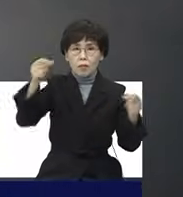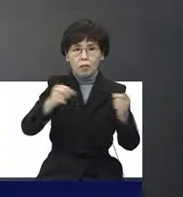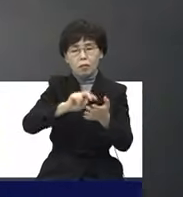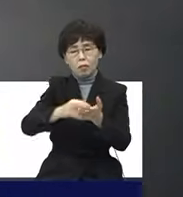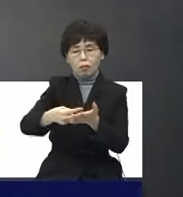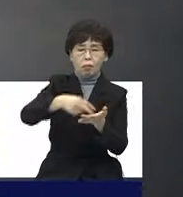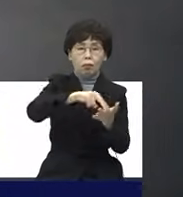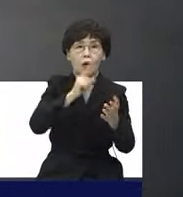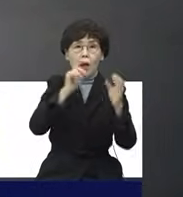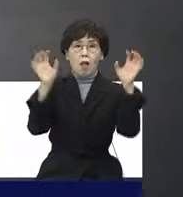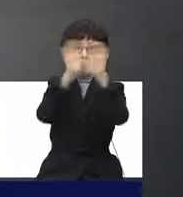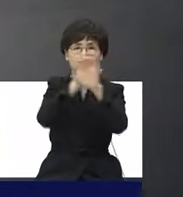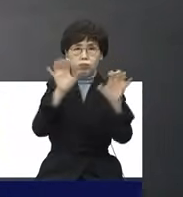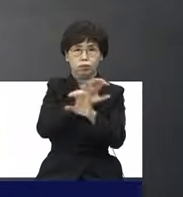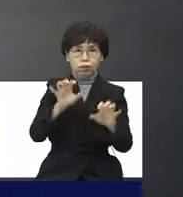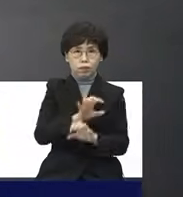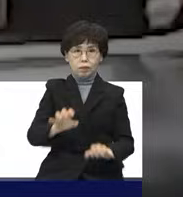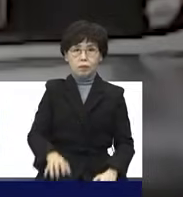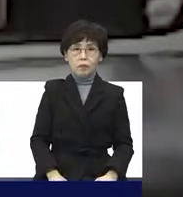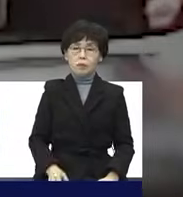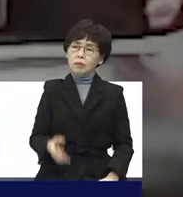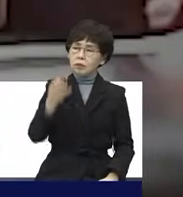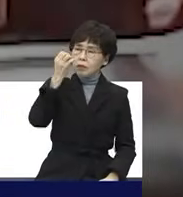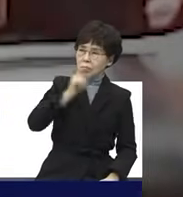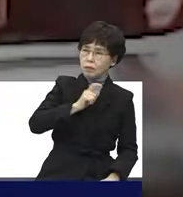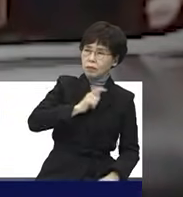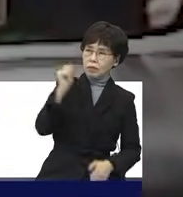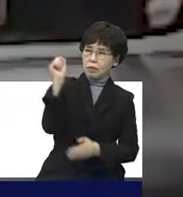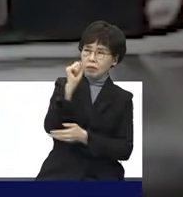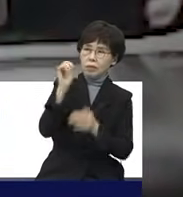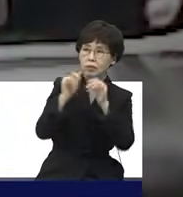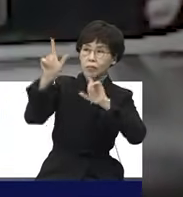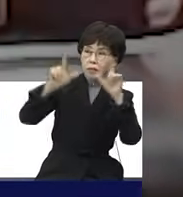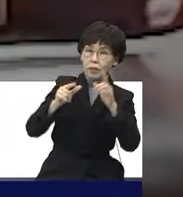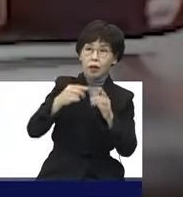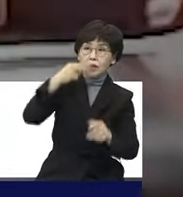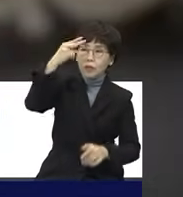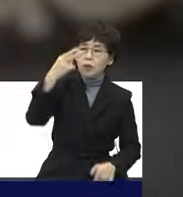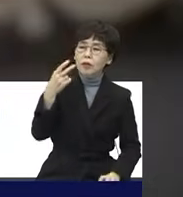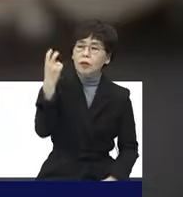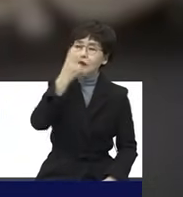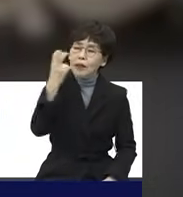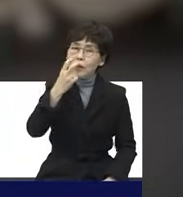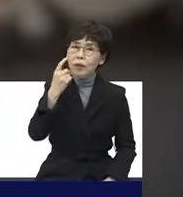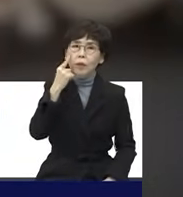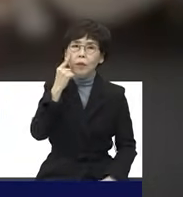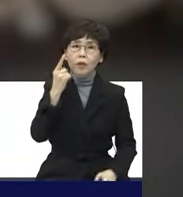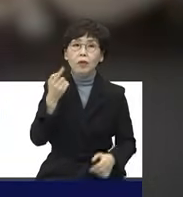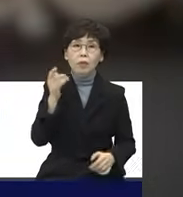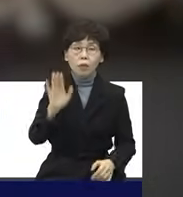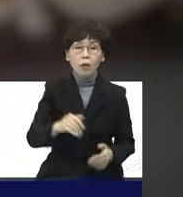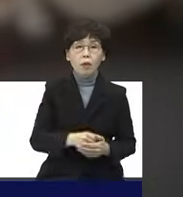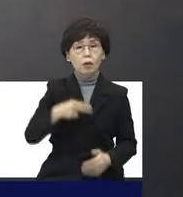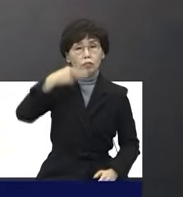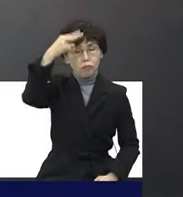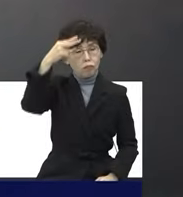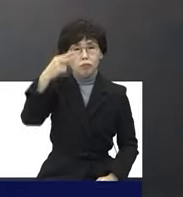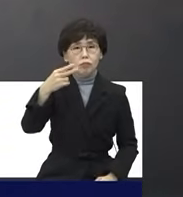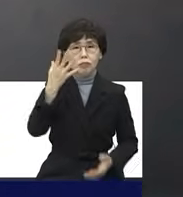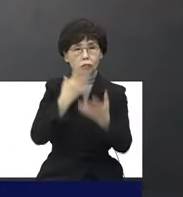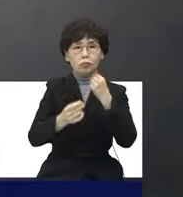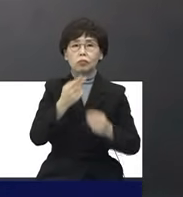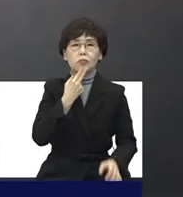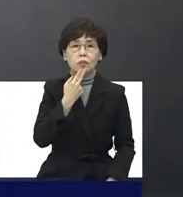비틀거리며 횡설수설하기까지 합니다. 심상치 않은 운전자의 모습에 경찰이 음주 상태를 의심하고 측정을 해봤지만 음주 반응은